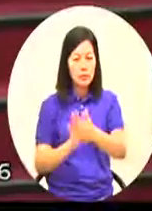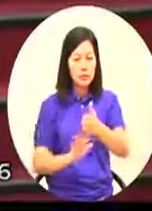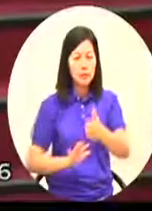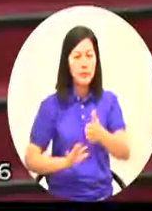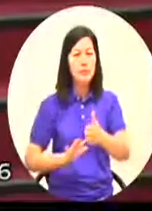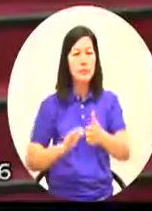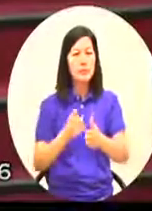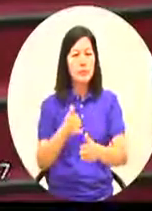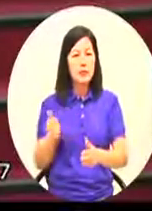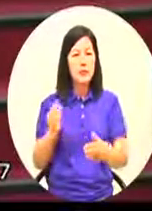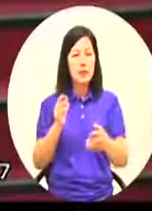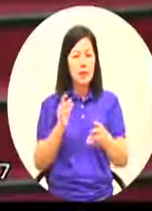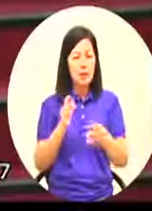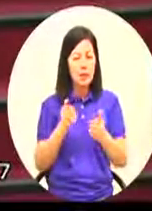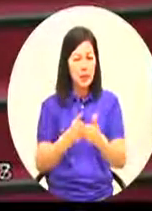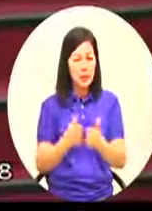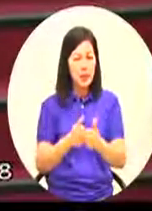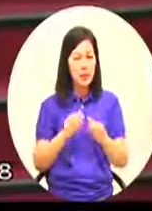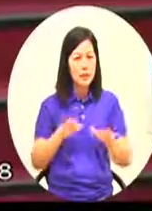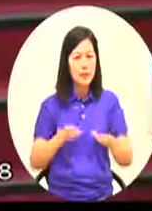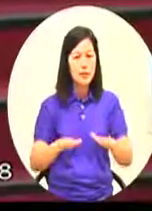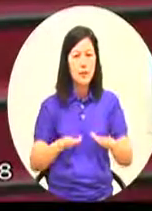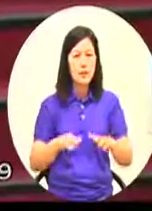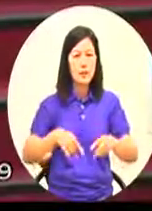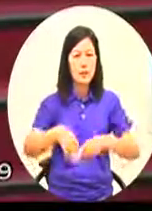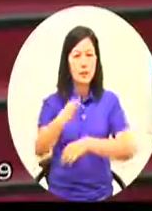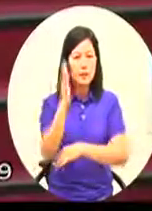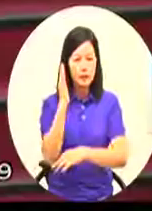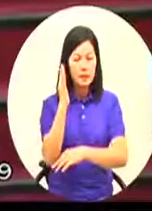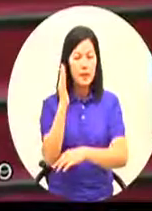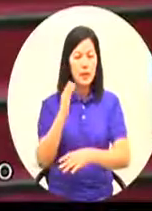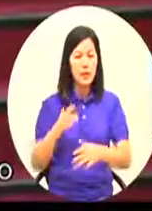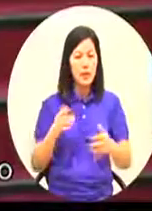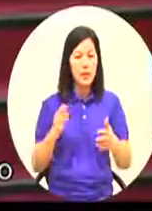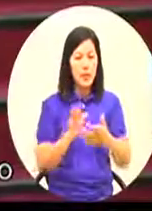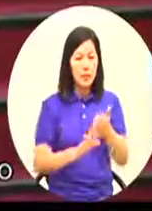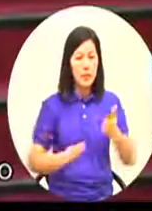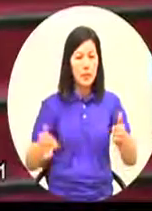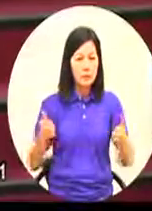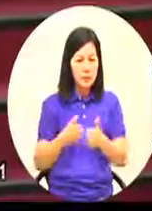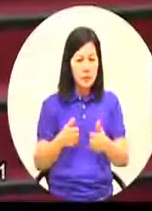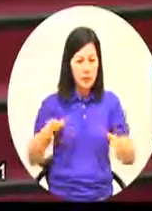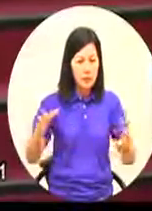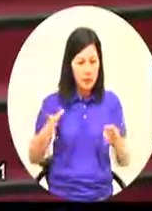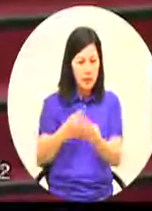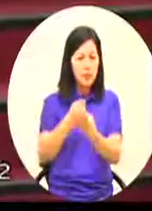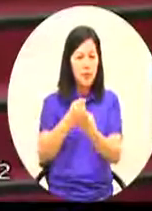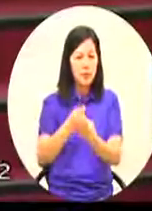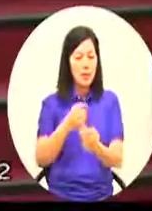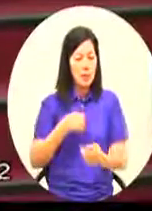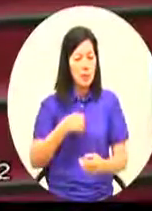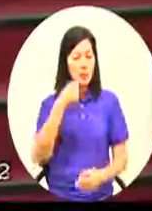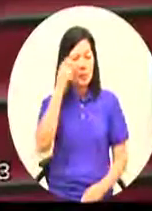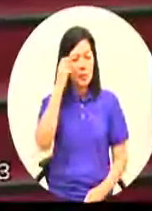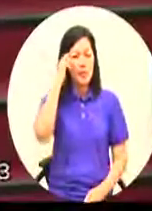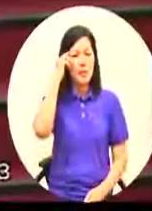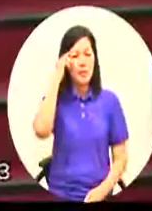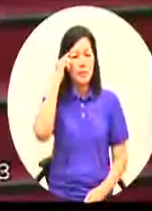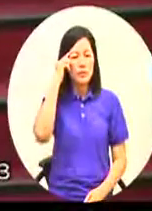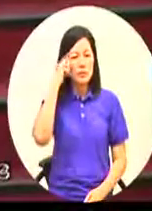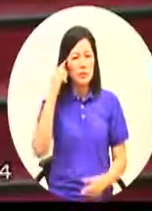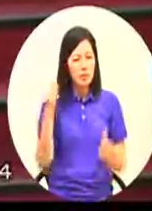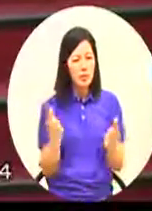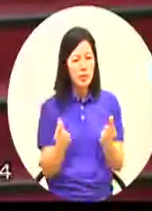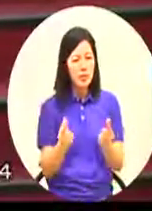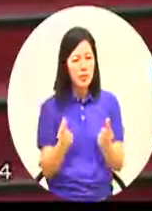要跟现在的行政院原民会并在一起，那我的感觉上好像